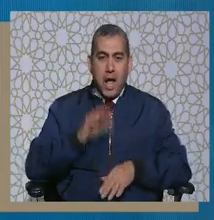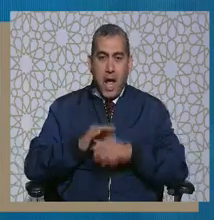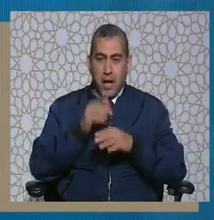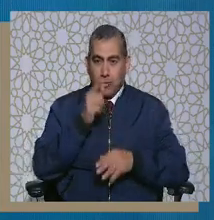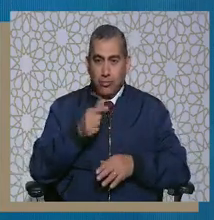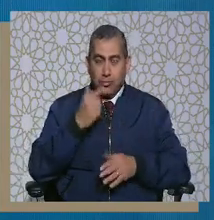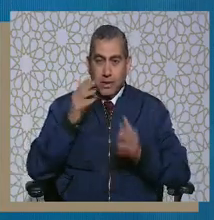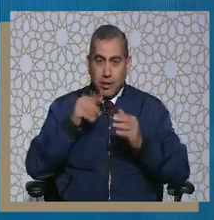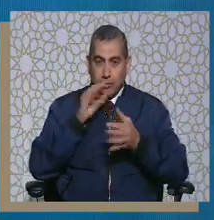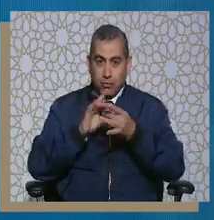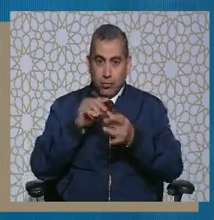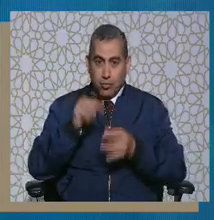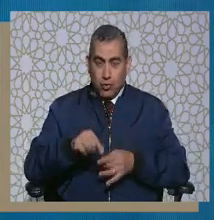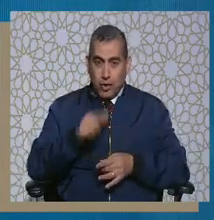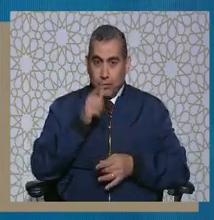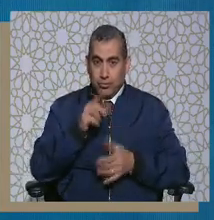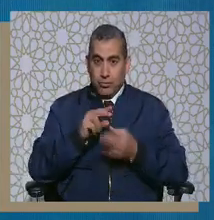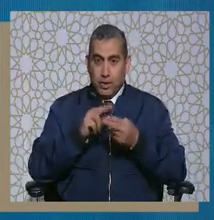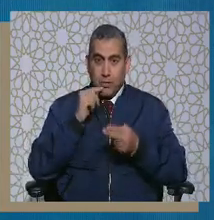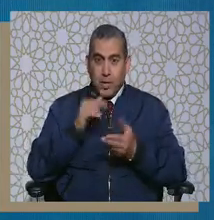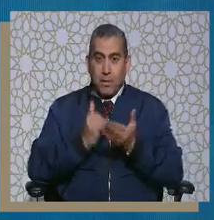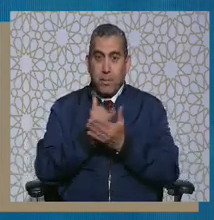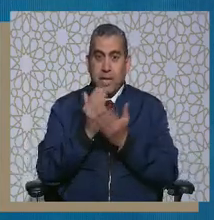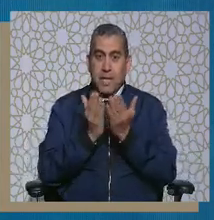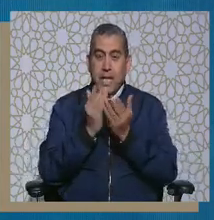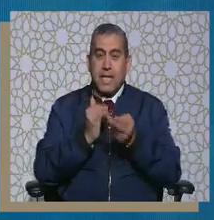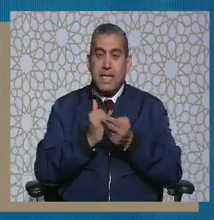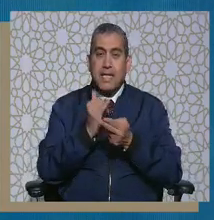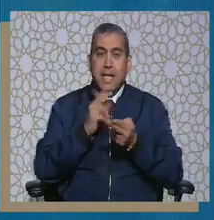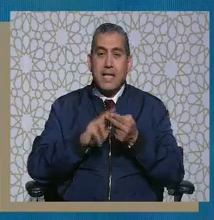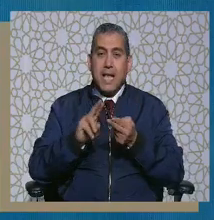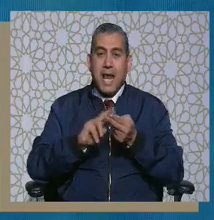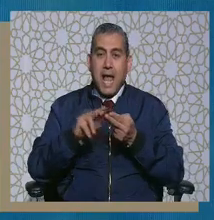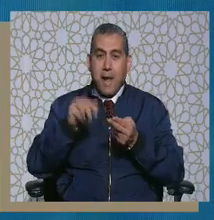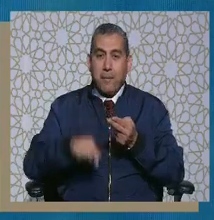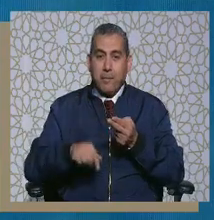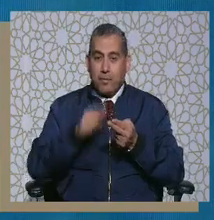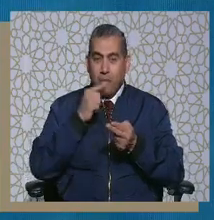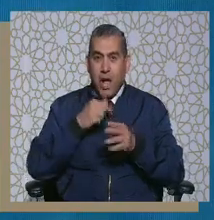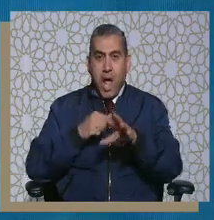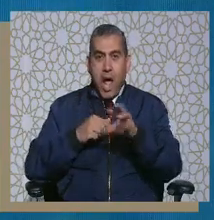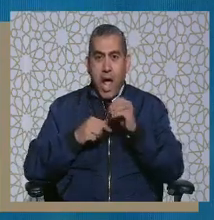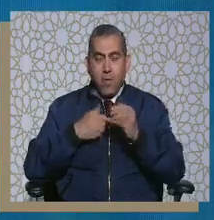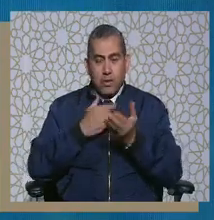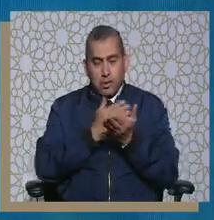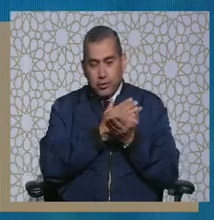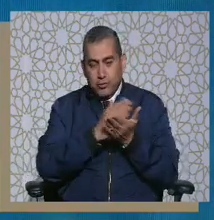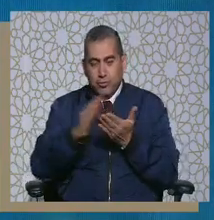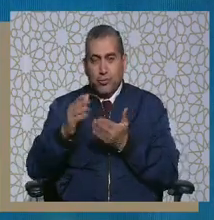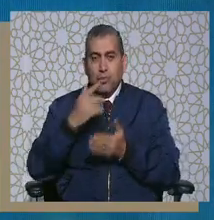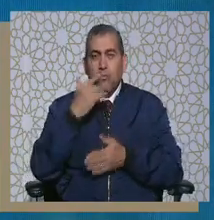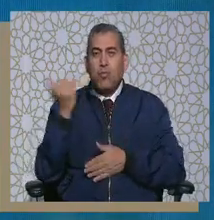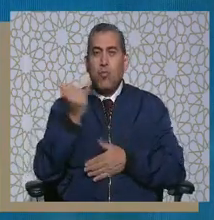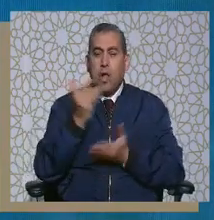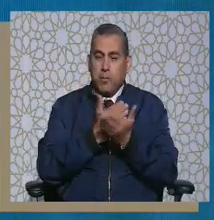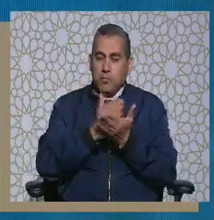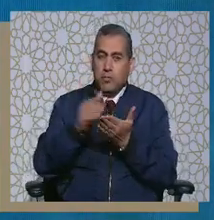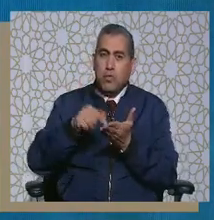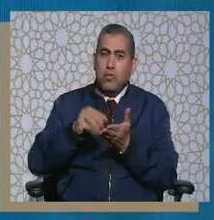النهارده واحنا بنتكلم في مدرسه السلام ان احنا عايزين نتخلص من حاجه مهمه